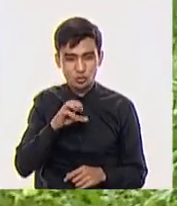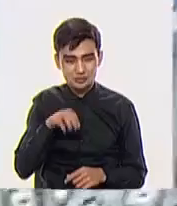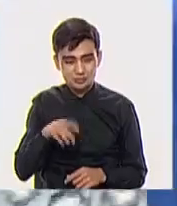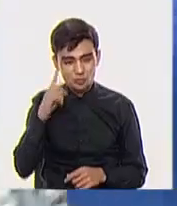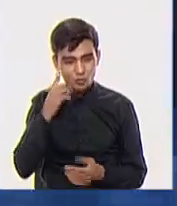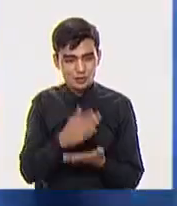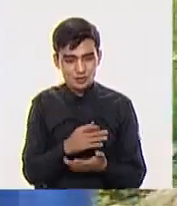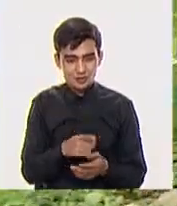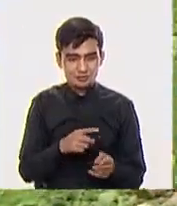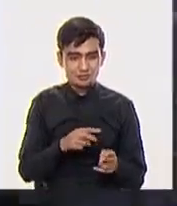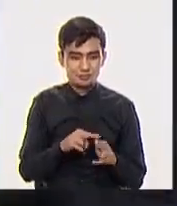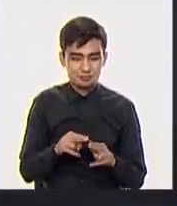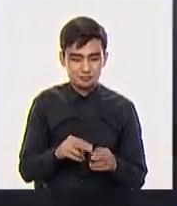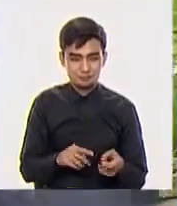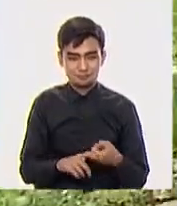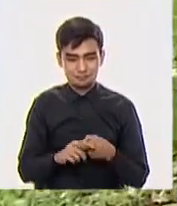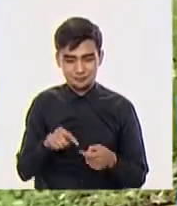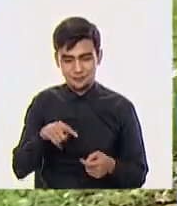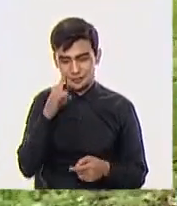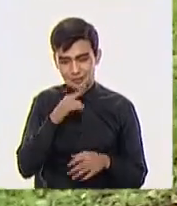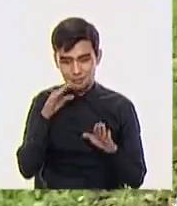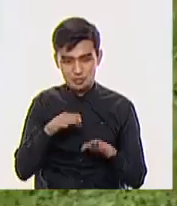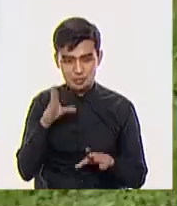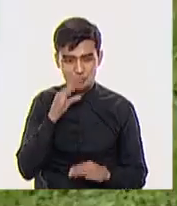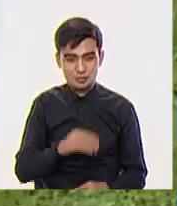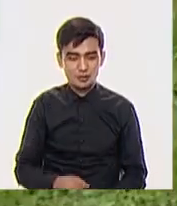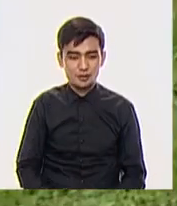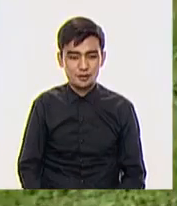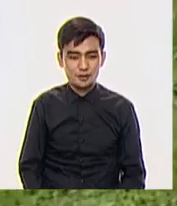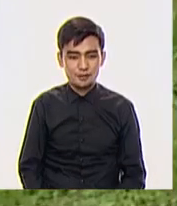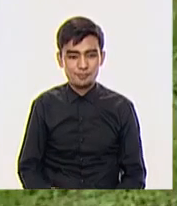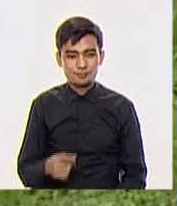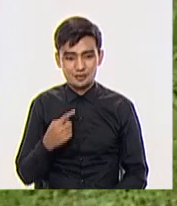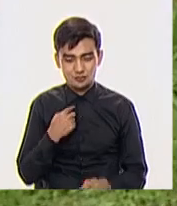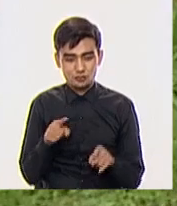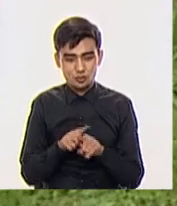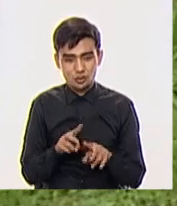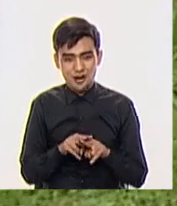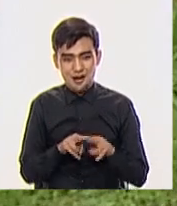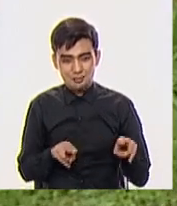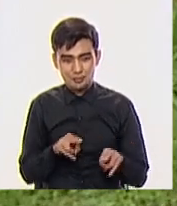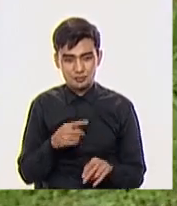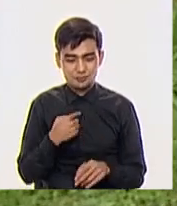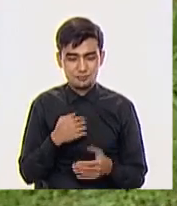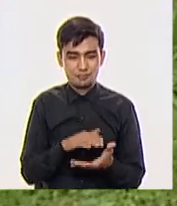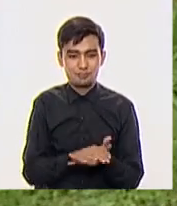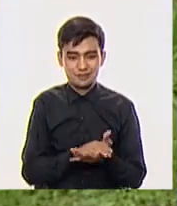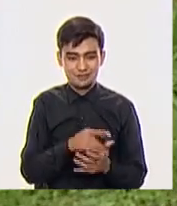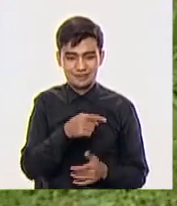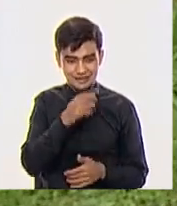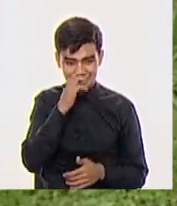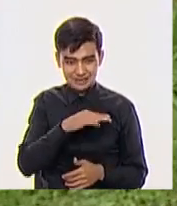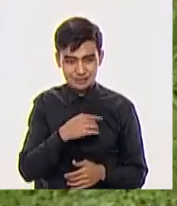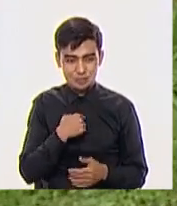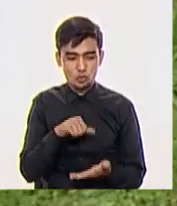что последствия косвенно могут отразиться и на нашей стране. Нас также могут воспринимать как неких партнеров этих стран, потому